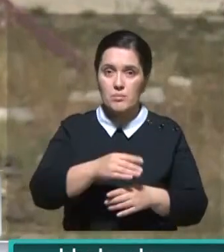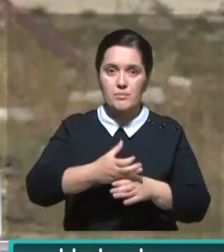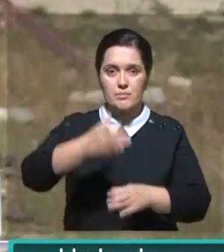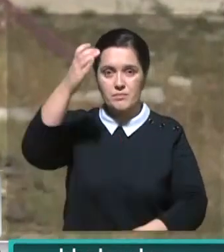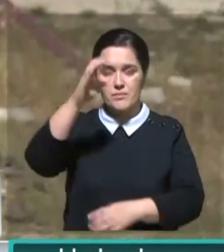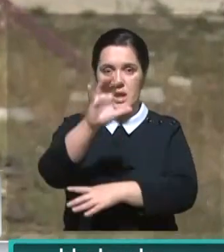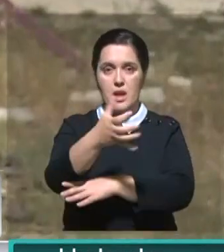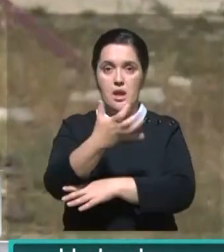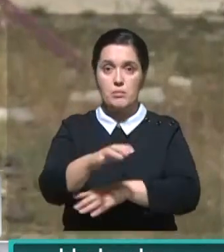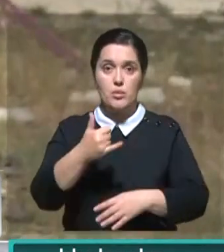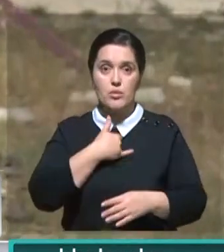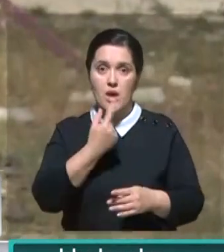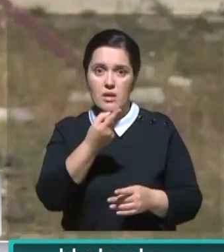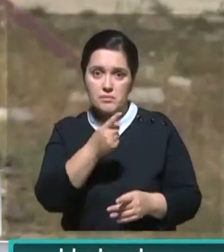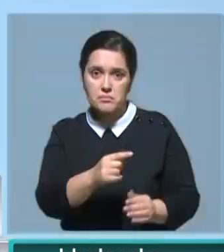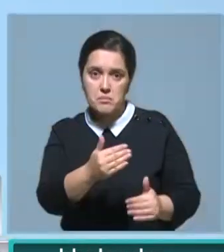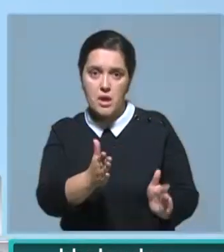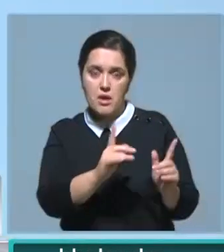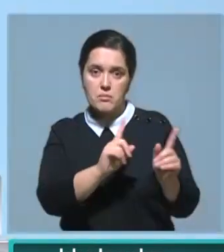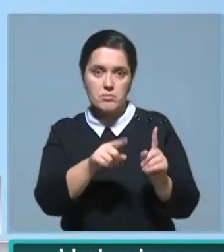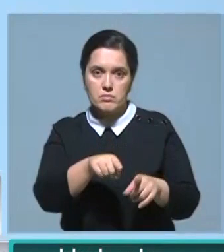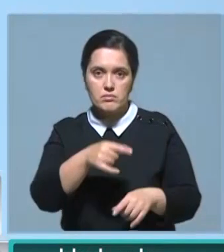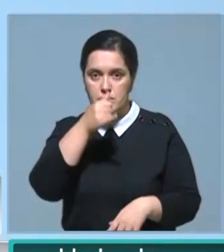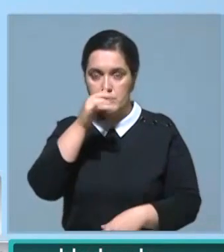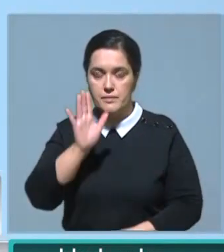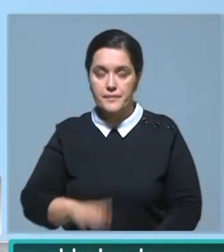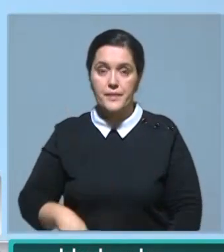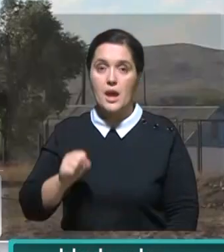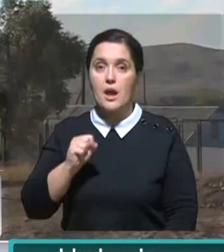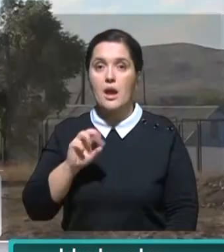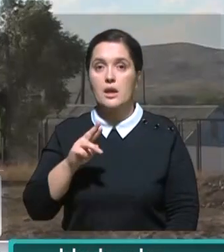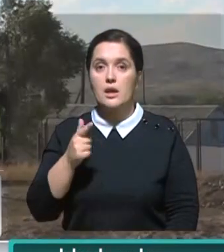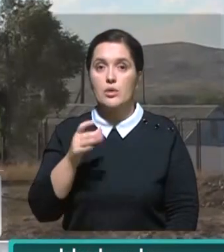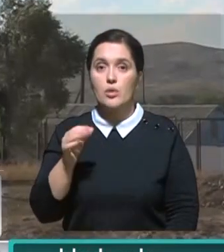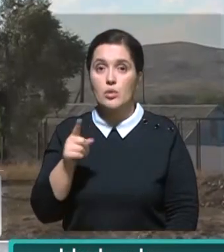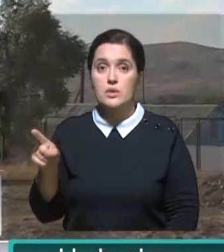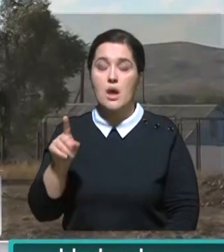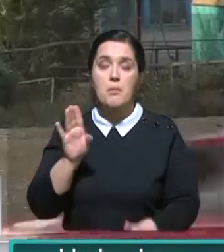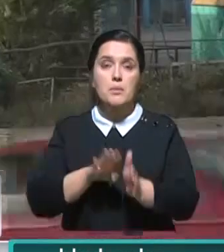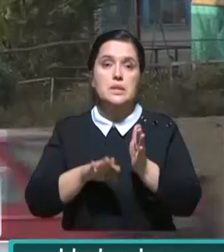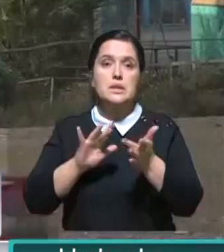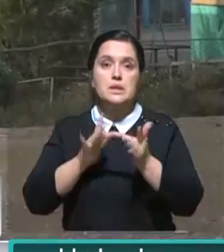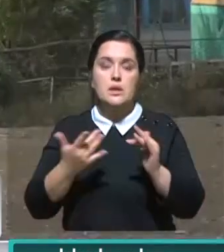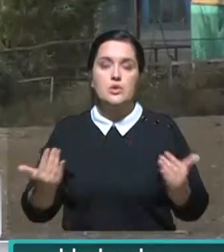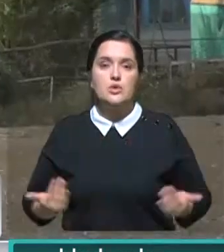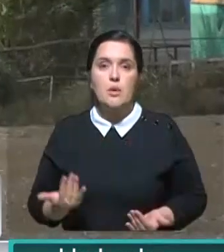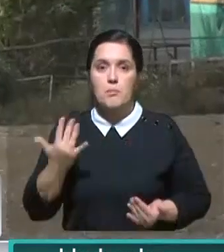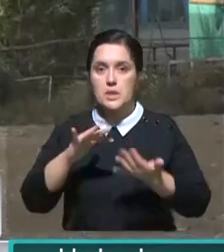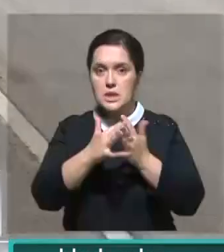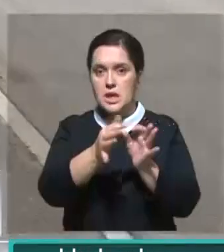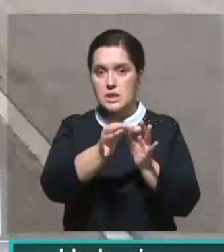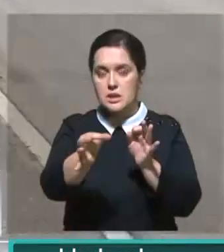Наш единственный модем не справляется с нагрузкой. Отмечу, всего в Аягосском районе без интернета проживают жители 5 сельских